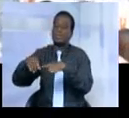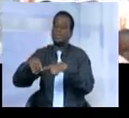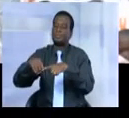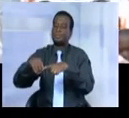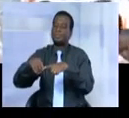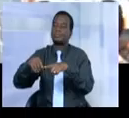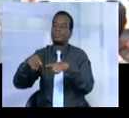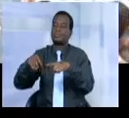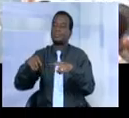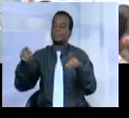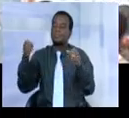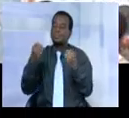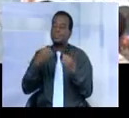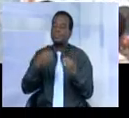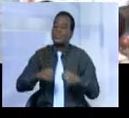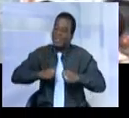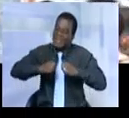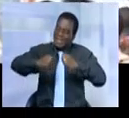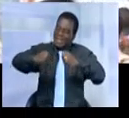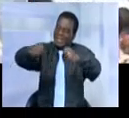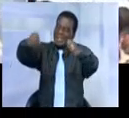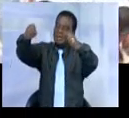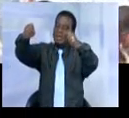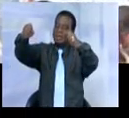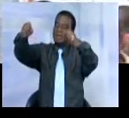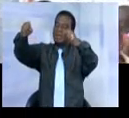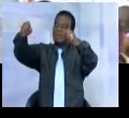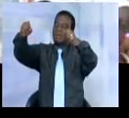au maximum effort.